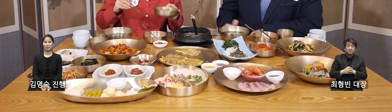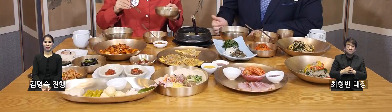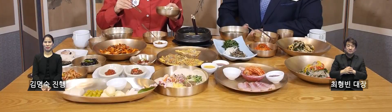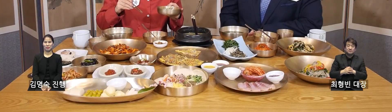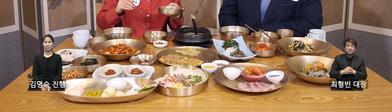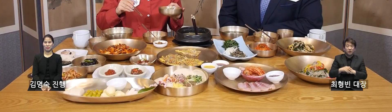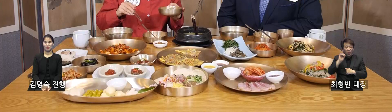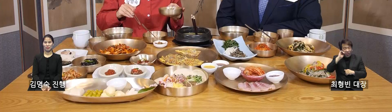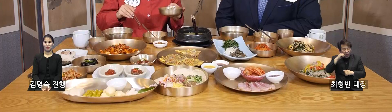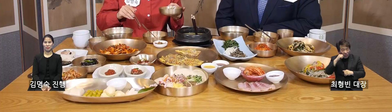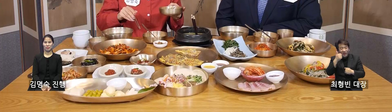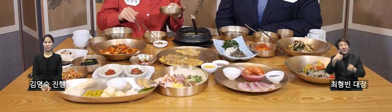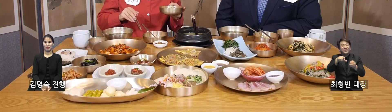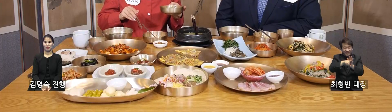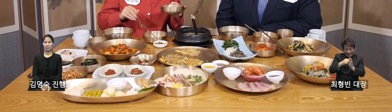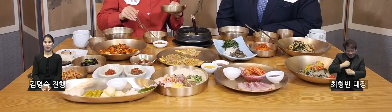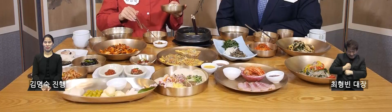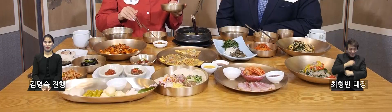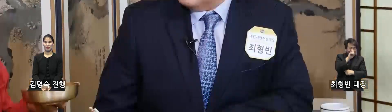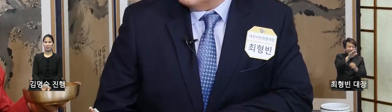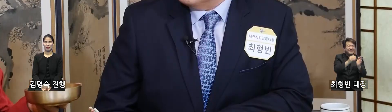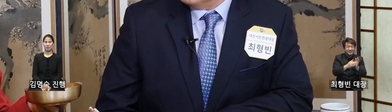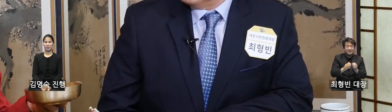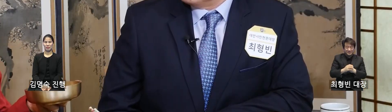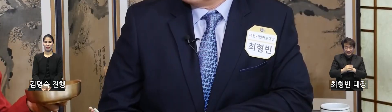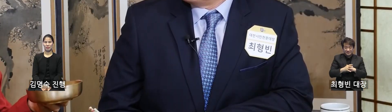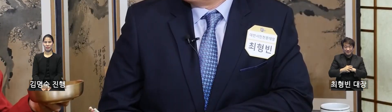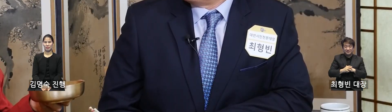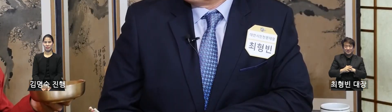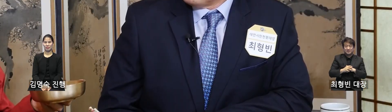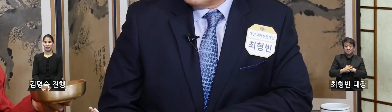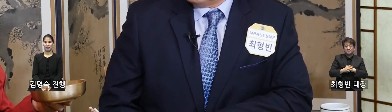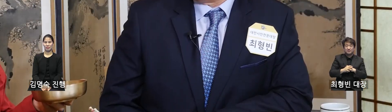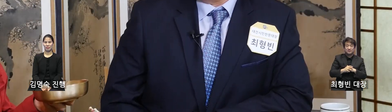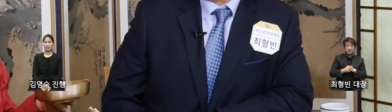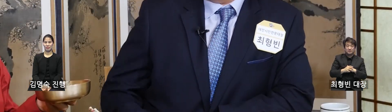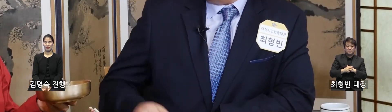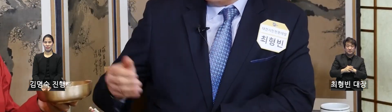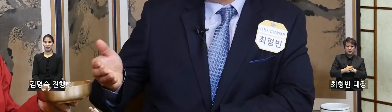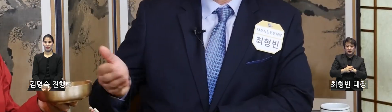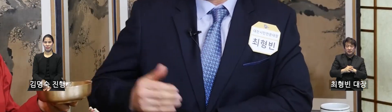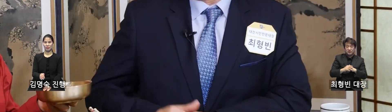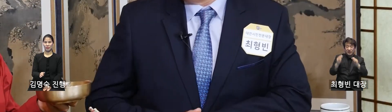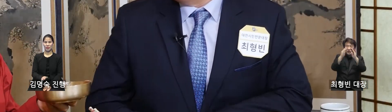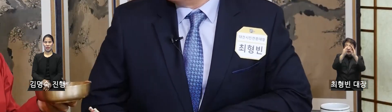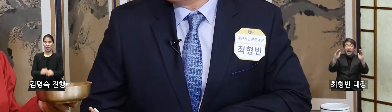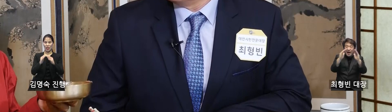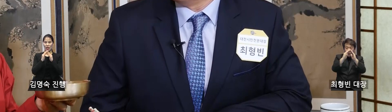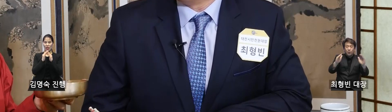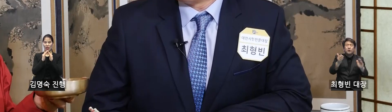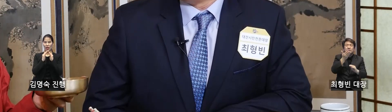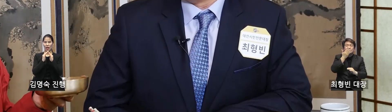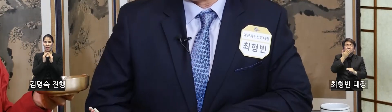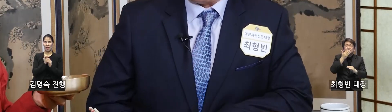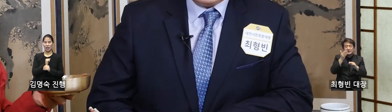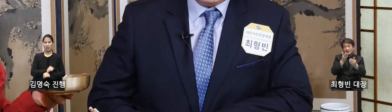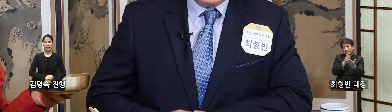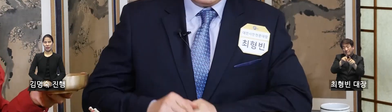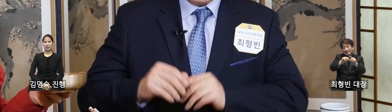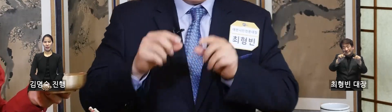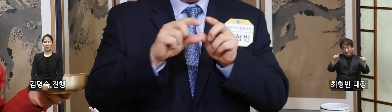음 놀리려고 이제 조심하라고 하구요 전후 그야 전라도 음식이기도 해요 이게 에